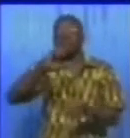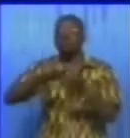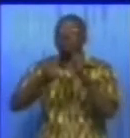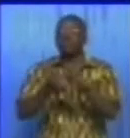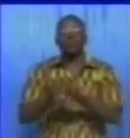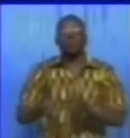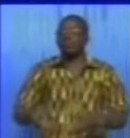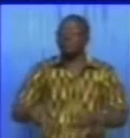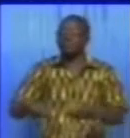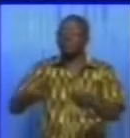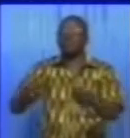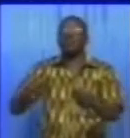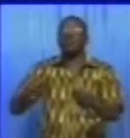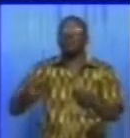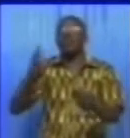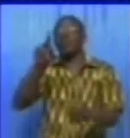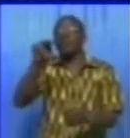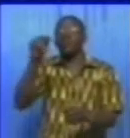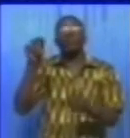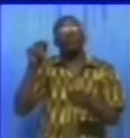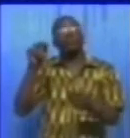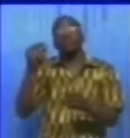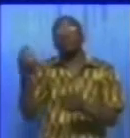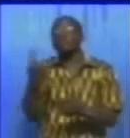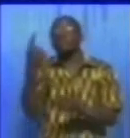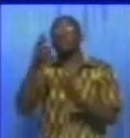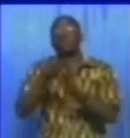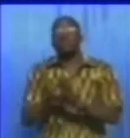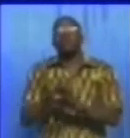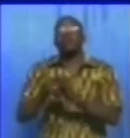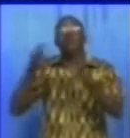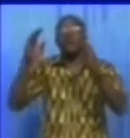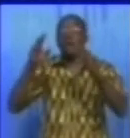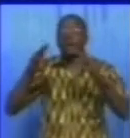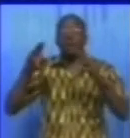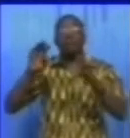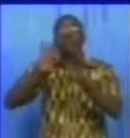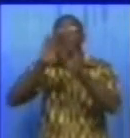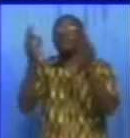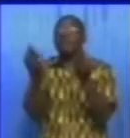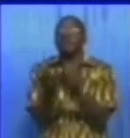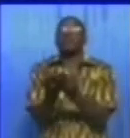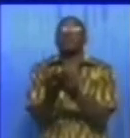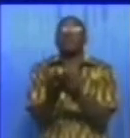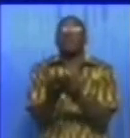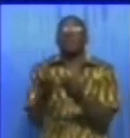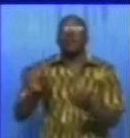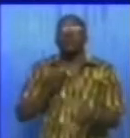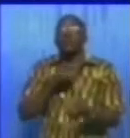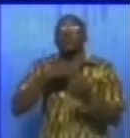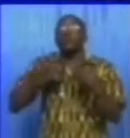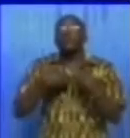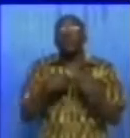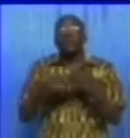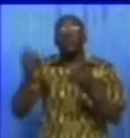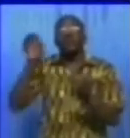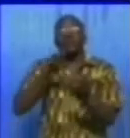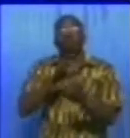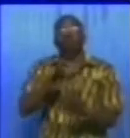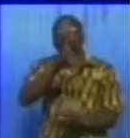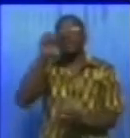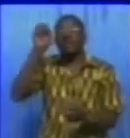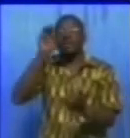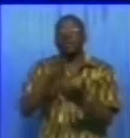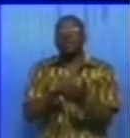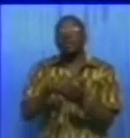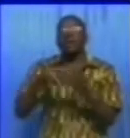résolus. Non seulement au niveau des ménages à Dori, parce qu'à Dori, il ne faut pas l'oublier, nous avons 30 000 habitants à Dori, et sur les 30